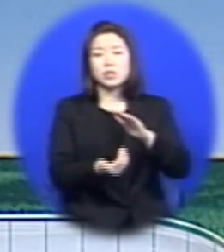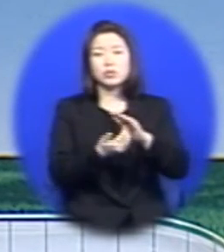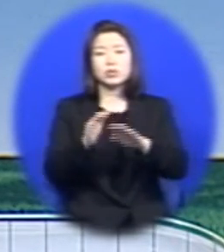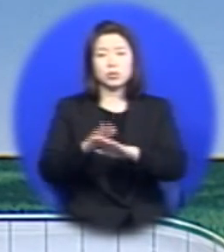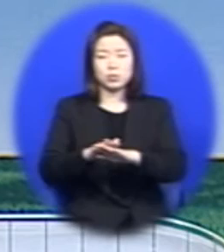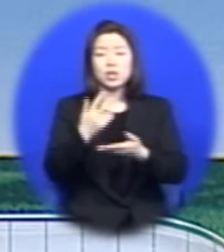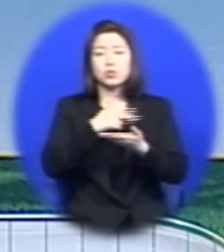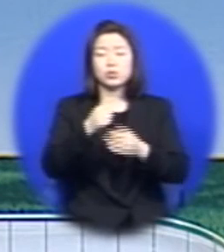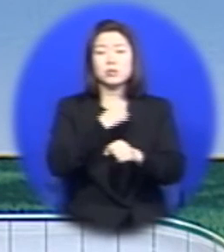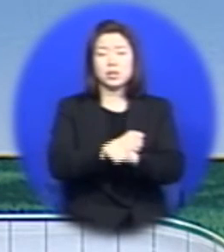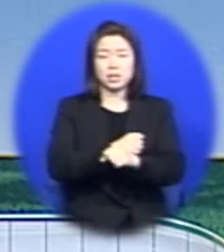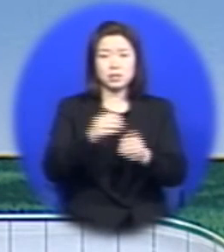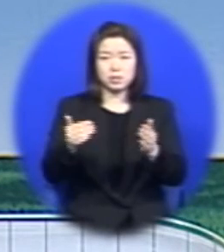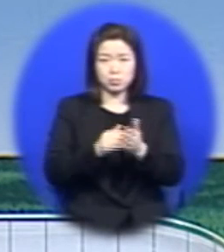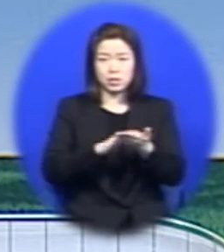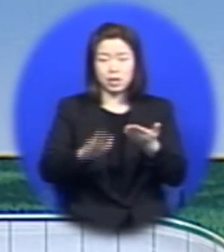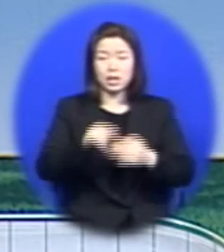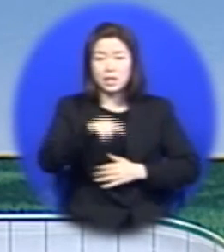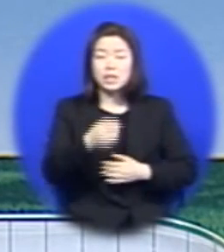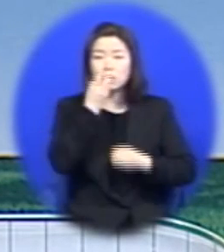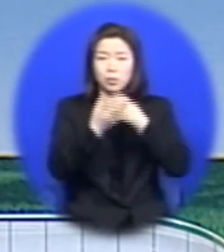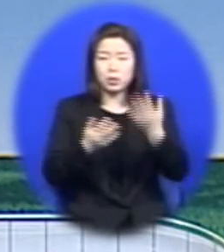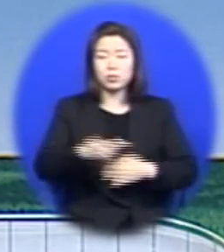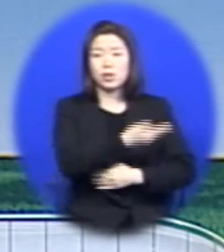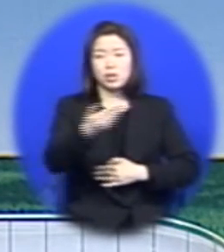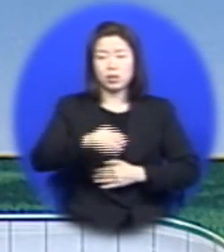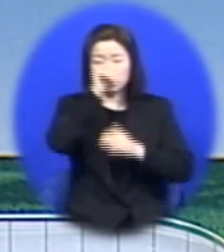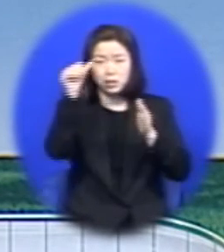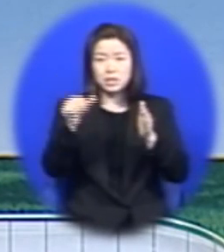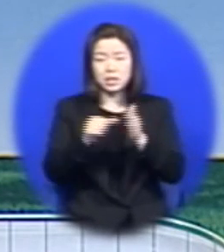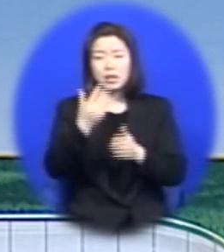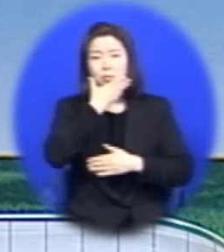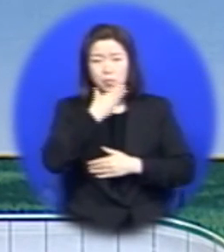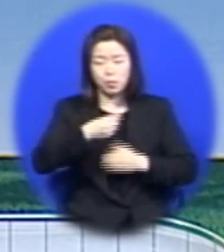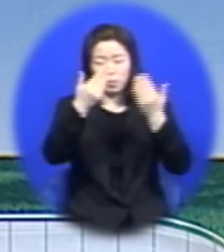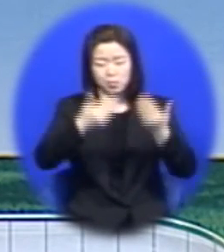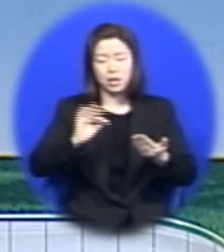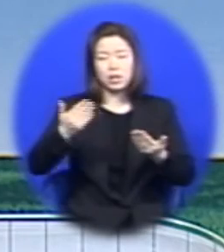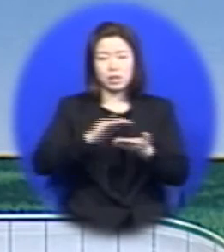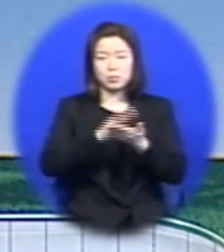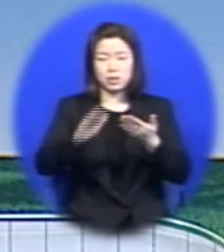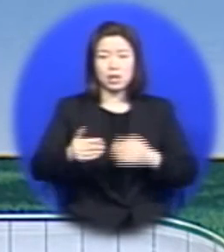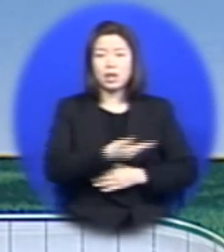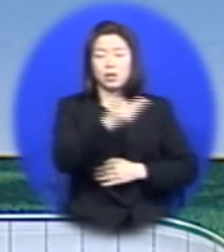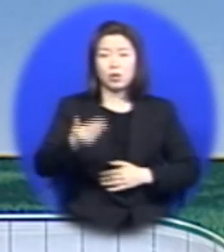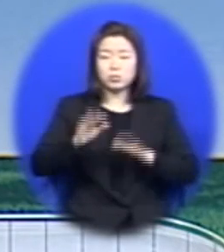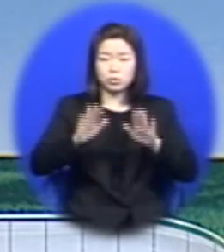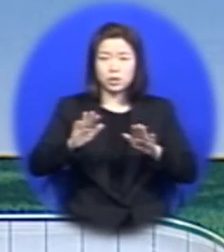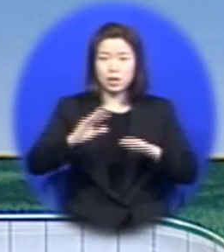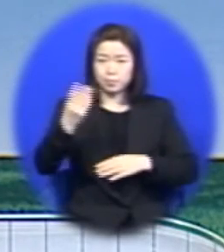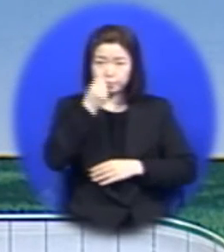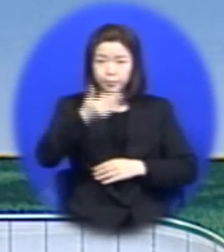주님이 하셨습니다. 이 고백으로 여러분의 인생이 복을 받습니다. 여러분 오늘 우리가